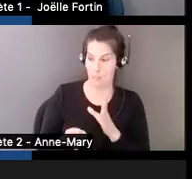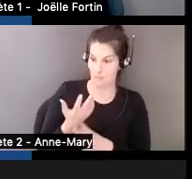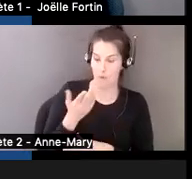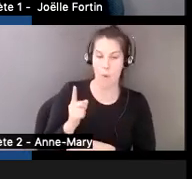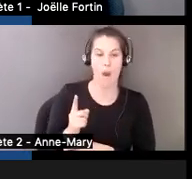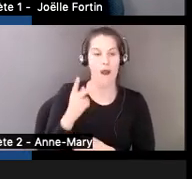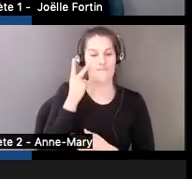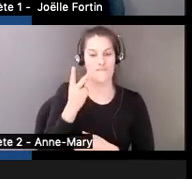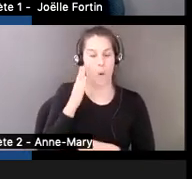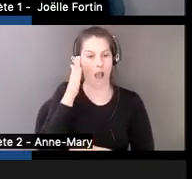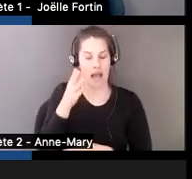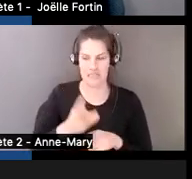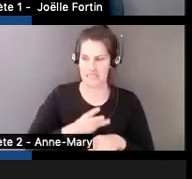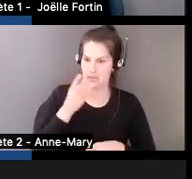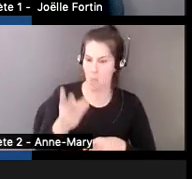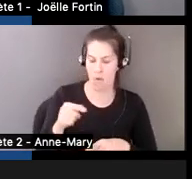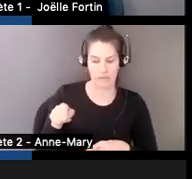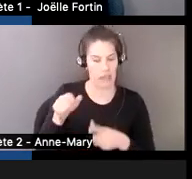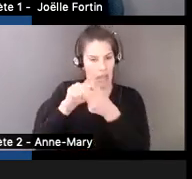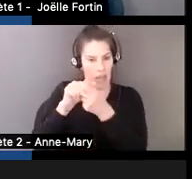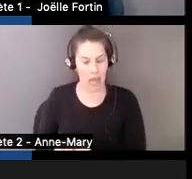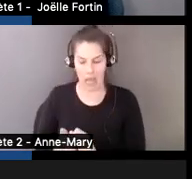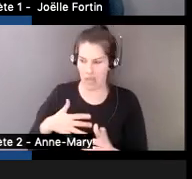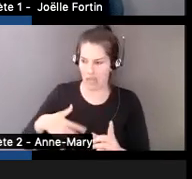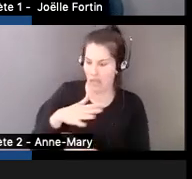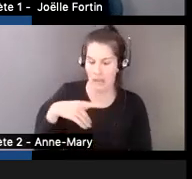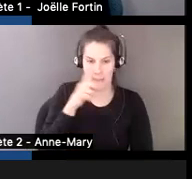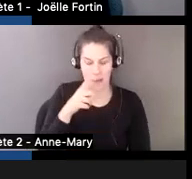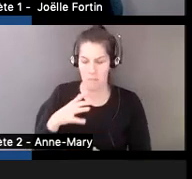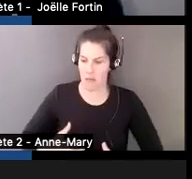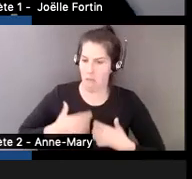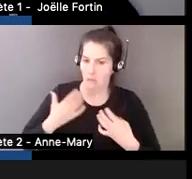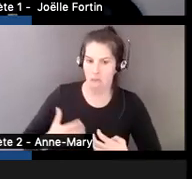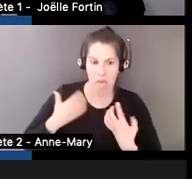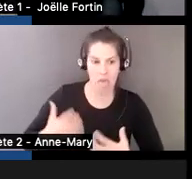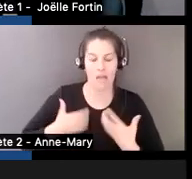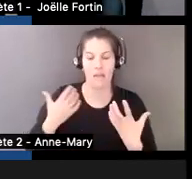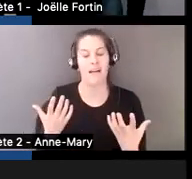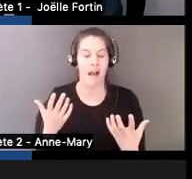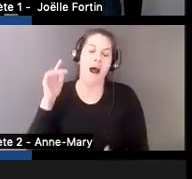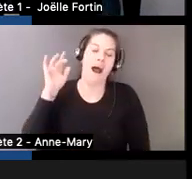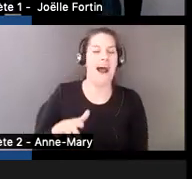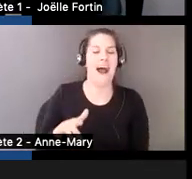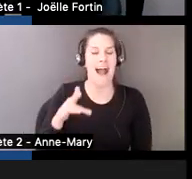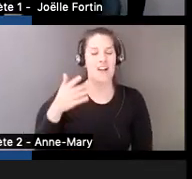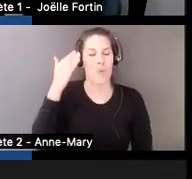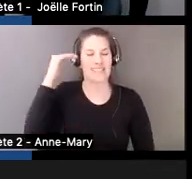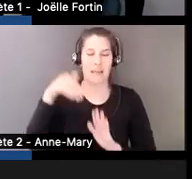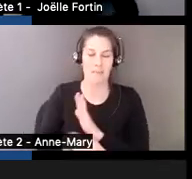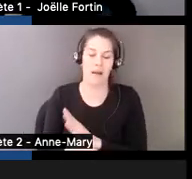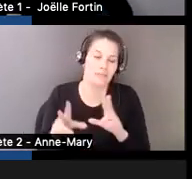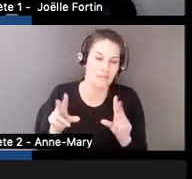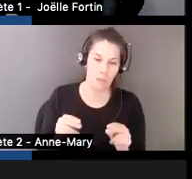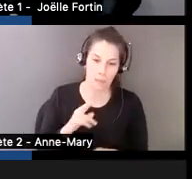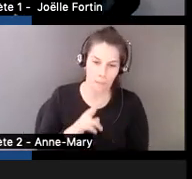difficultés d'adaptation. La personne va être dans les troubles réactionnels, puis on s'est dit, c'est la démence. Ce n'est pas vrai. Si